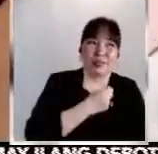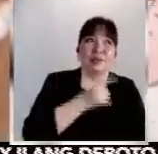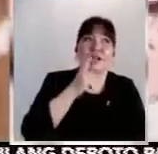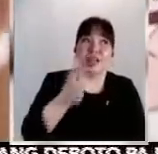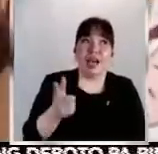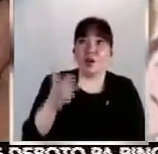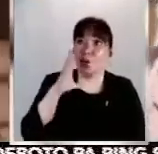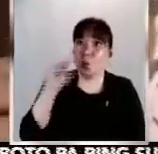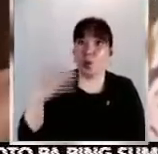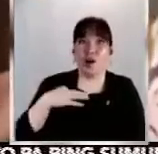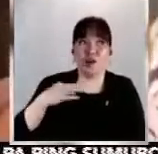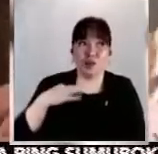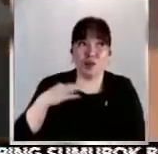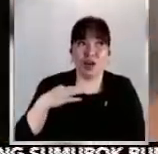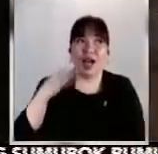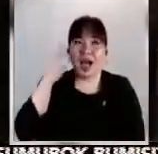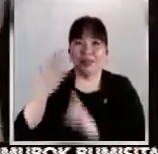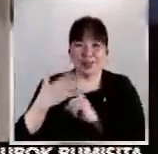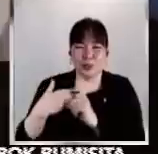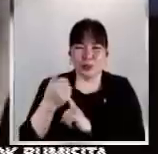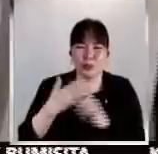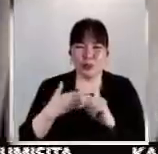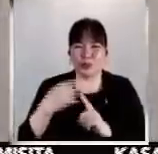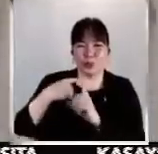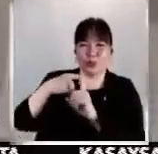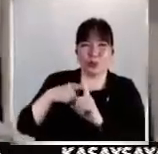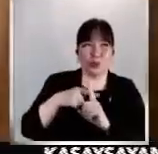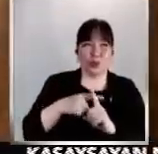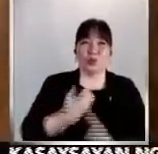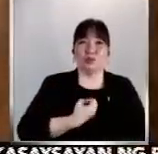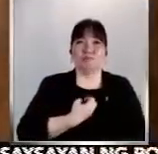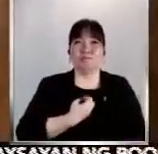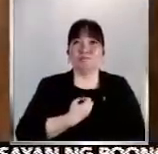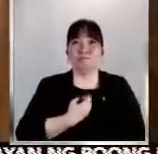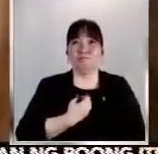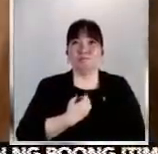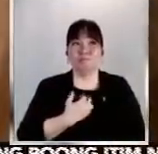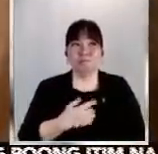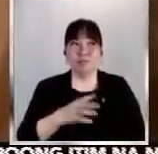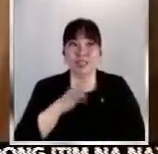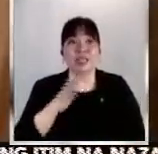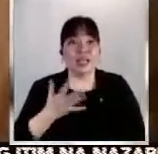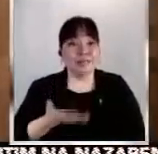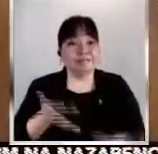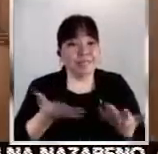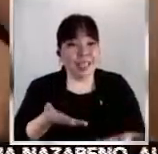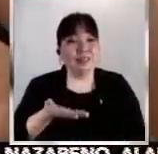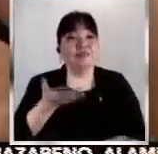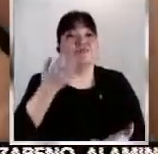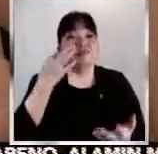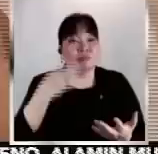volunteer marunong magpakalma ng mga kinakabahan. Pahinga malalim. Okay, we're